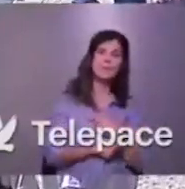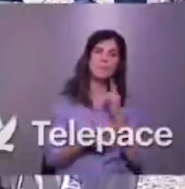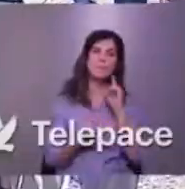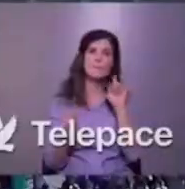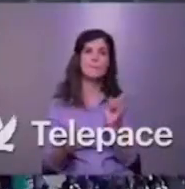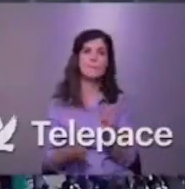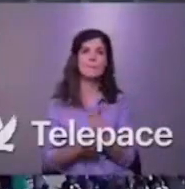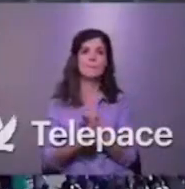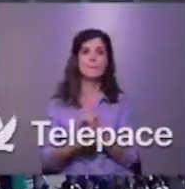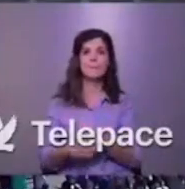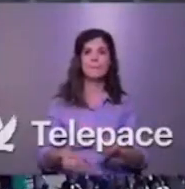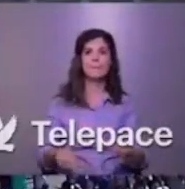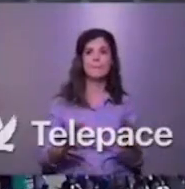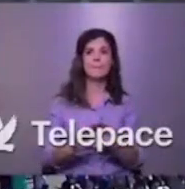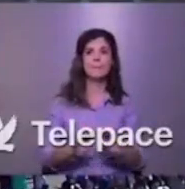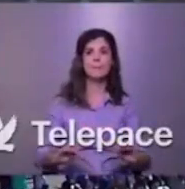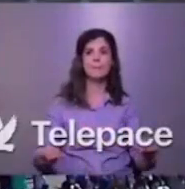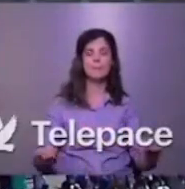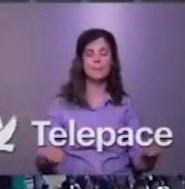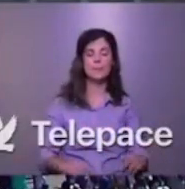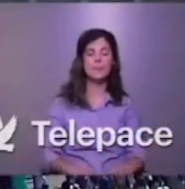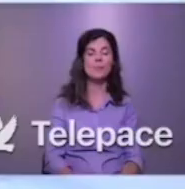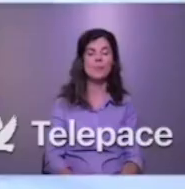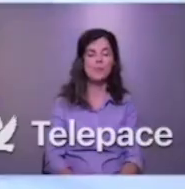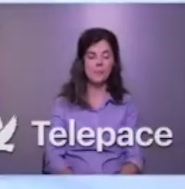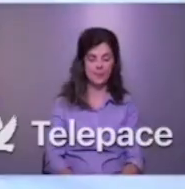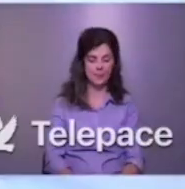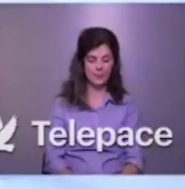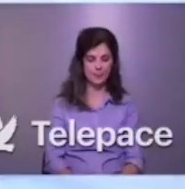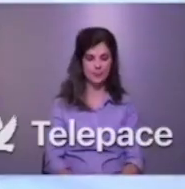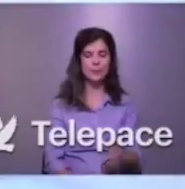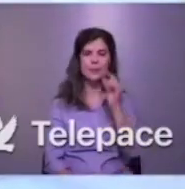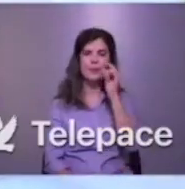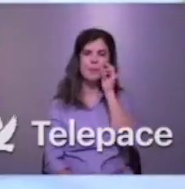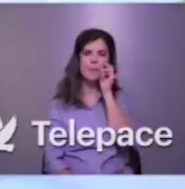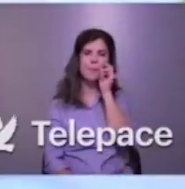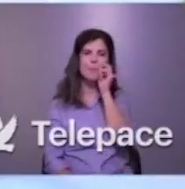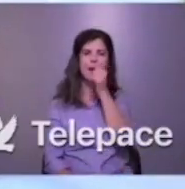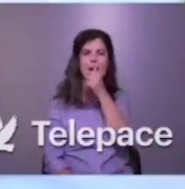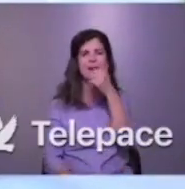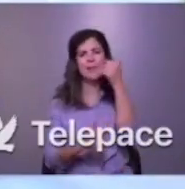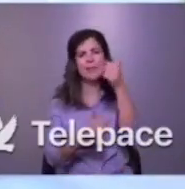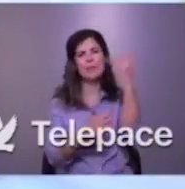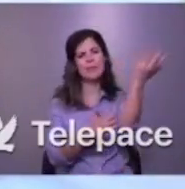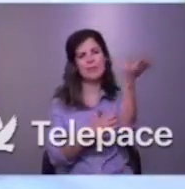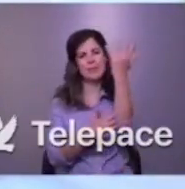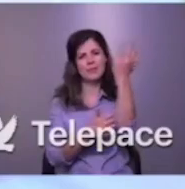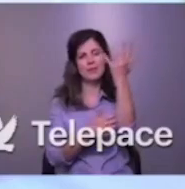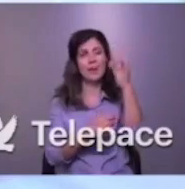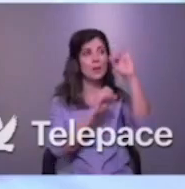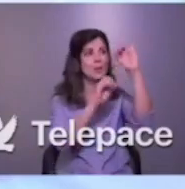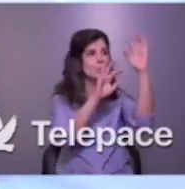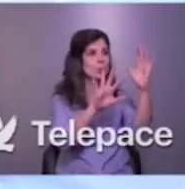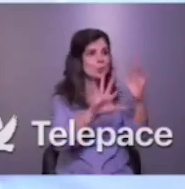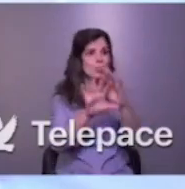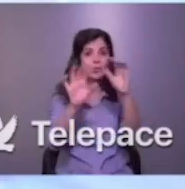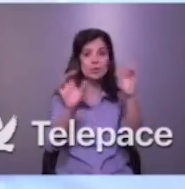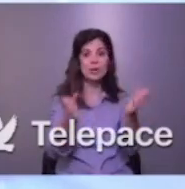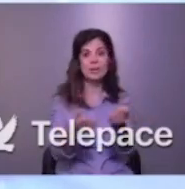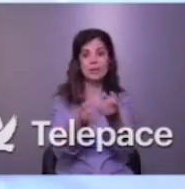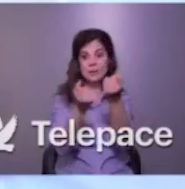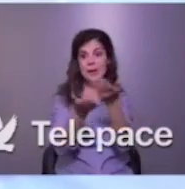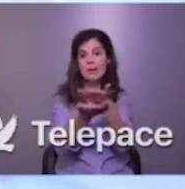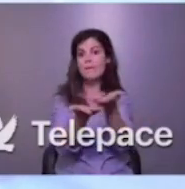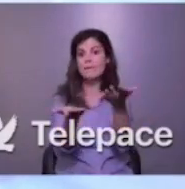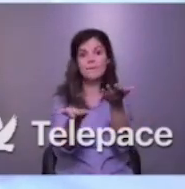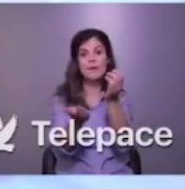Pai de bondade. Padre di bontà, luce e salvezza